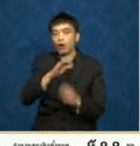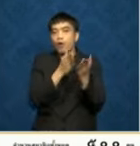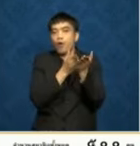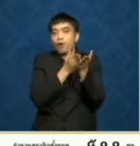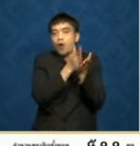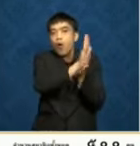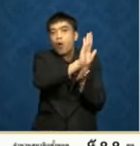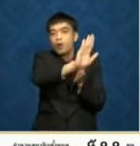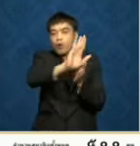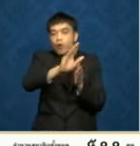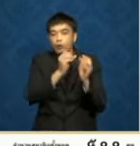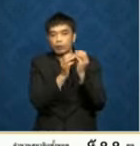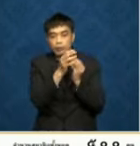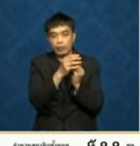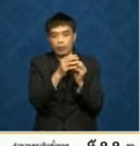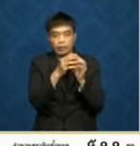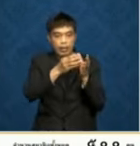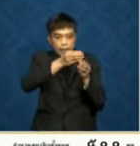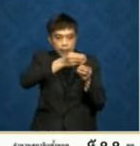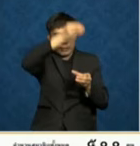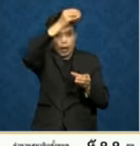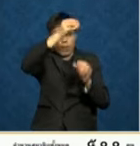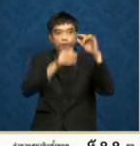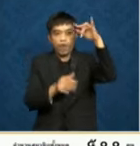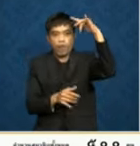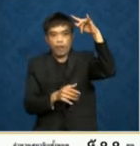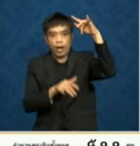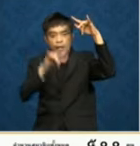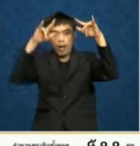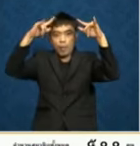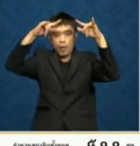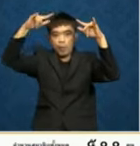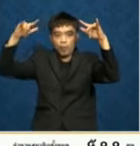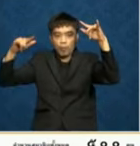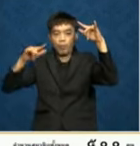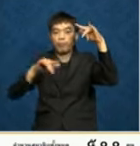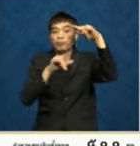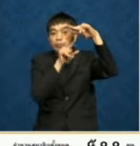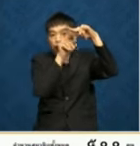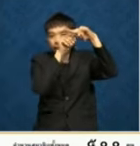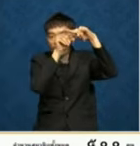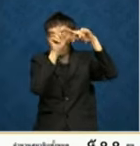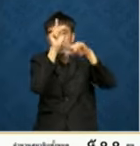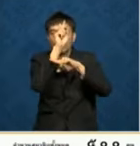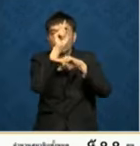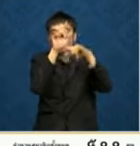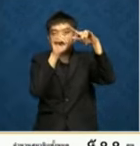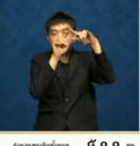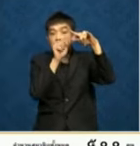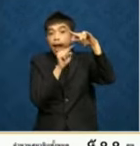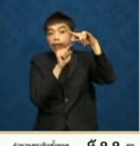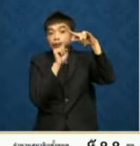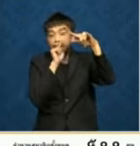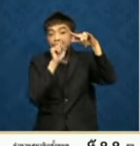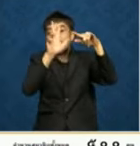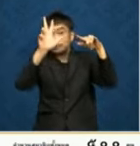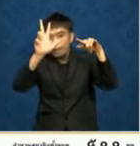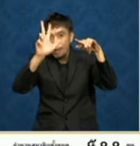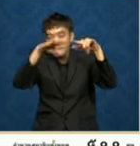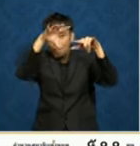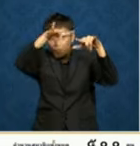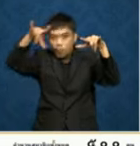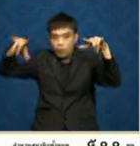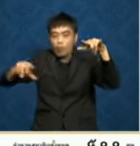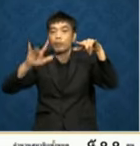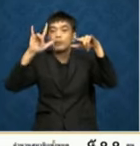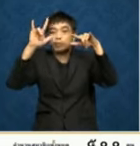ามีเสาของตัวเองครับเรามี 3่ายนะครบ ไมให้ 4 นะคร มี 3 แล้วนะครับ ถ้าเรากตองมี CBC 3ี่ครัถ้ามีไม่ครบ